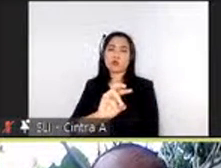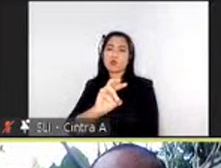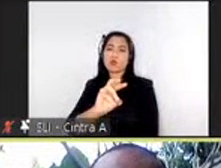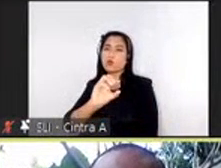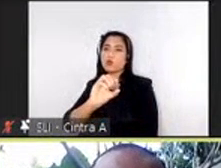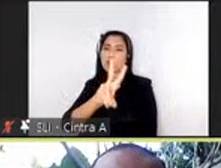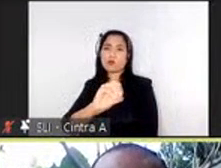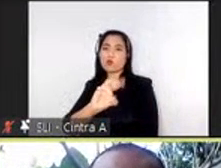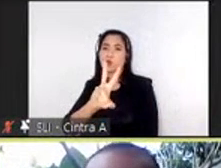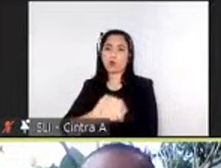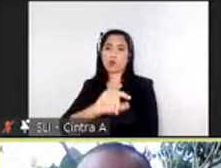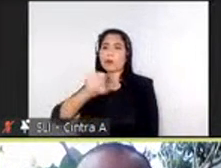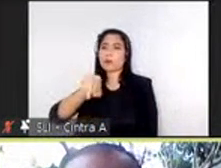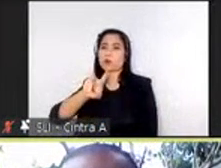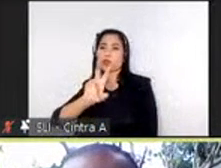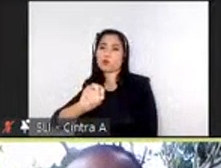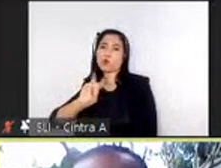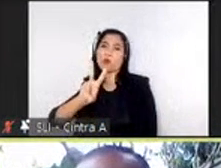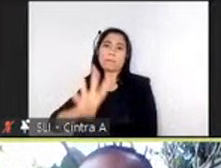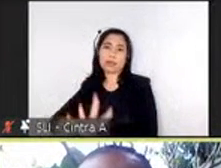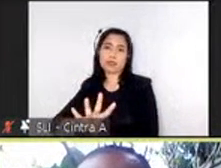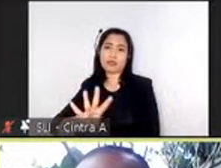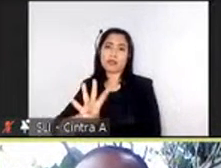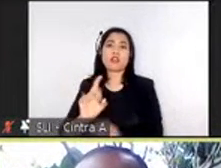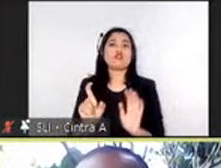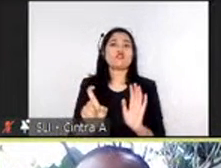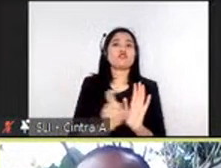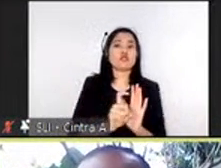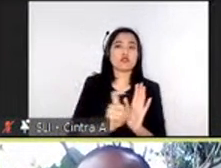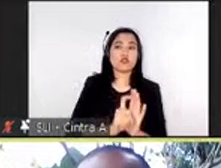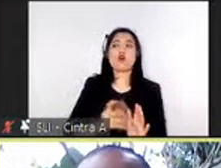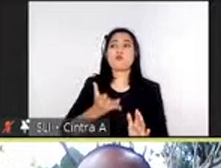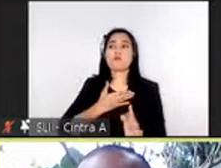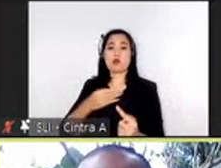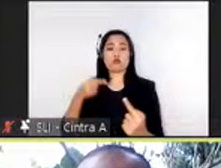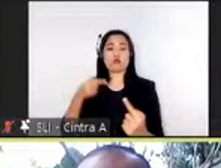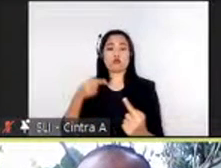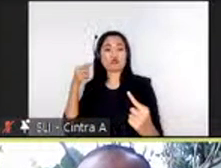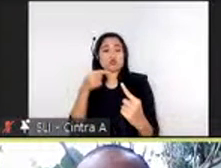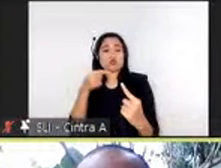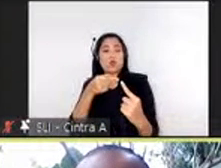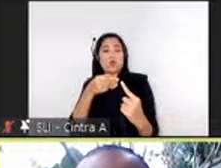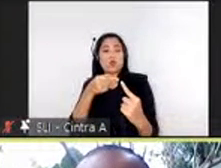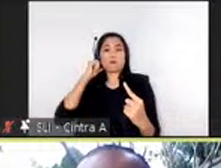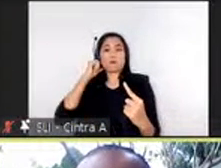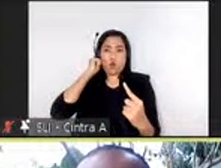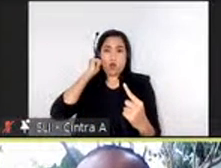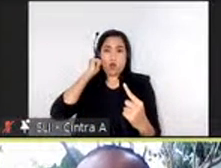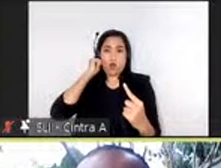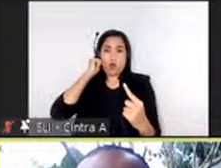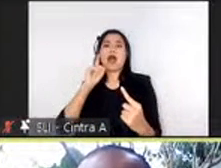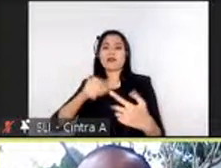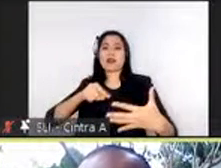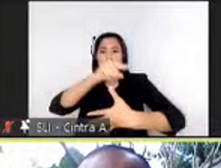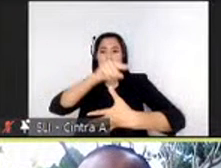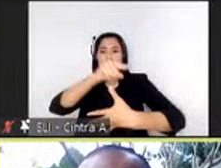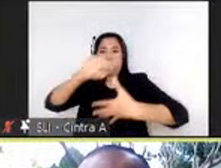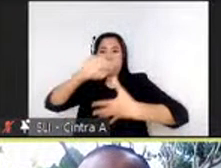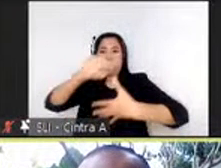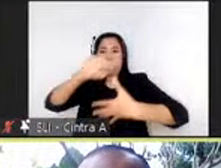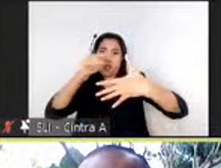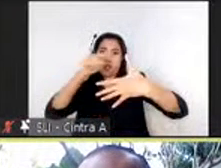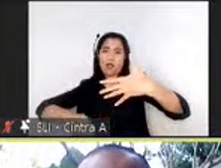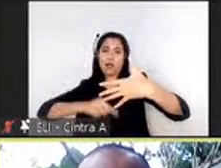2020-2024 sebagai contoh kalau kita mau masuk kepada kelompok sasaran perempuan ada lima aksi di sana pertama